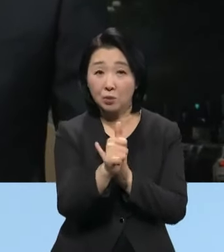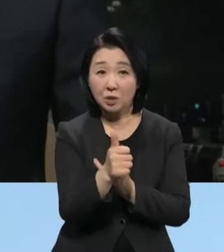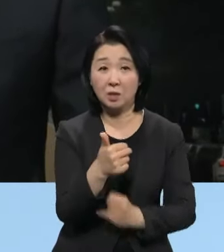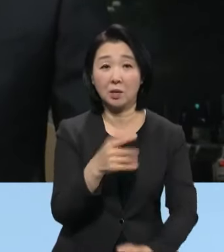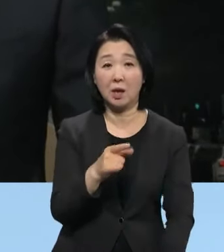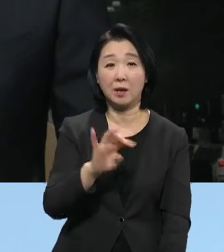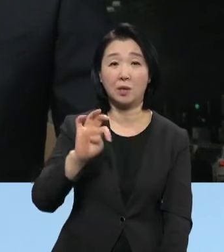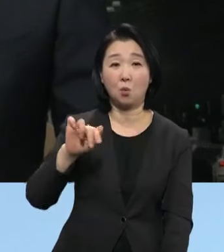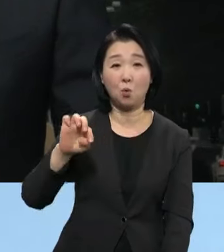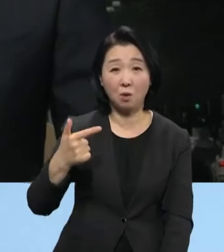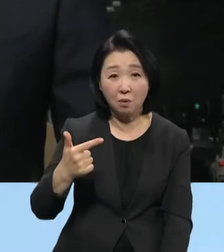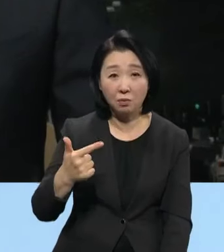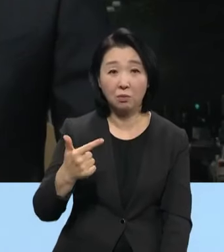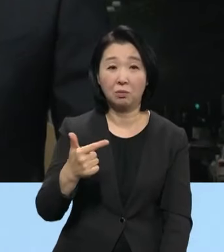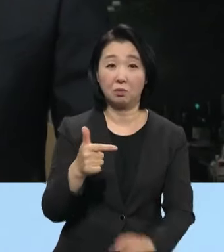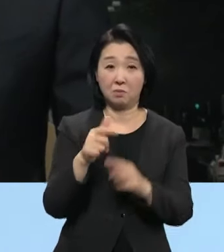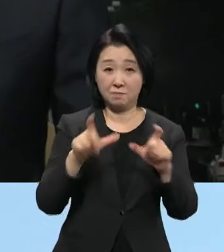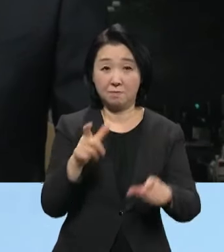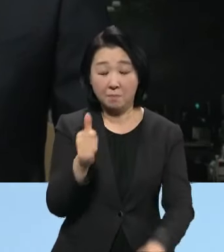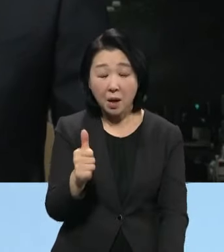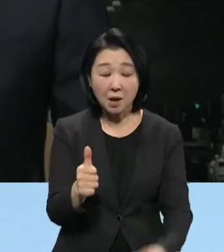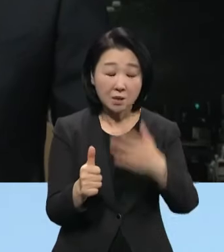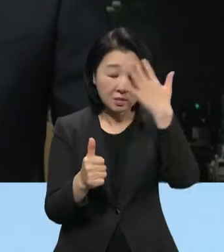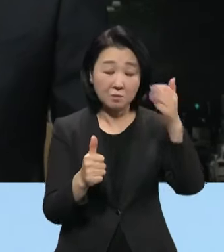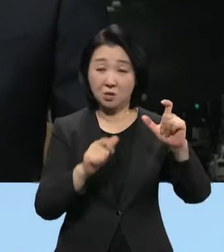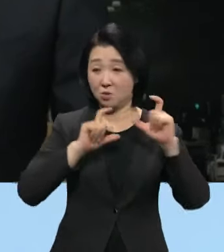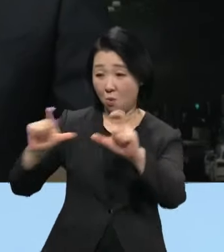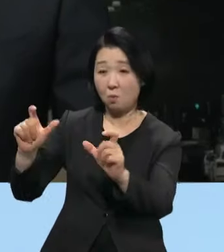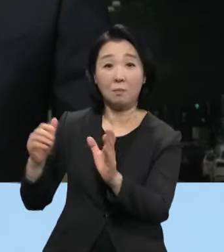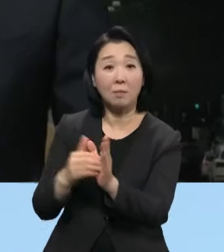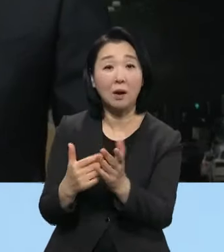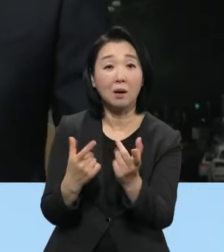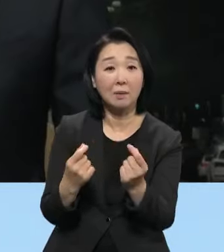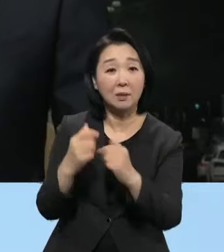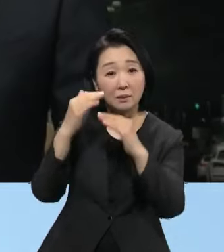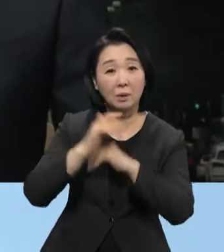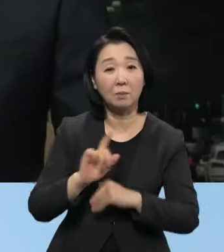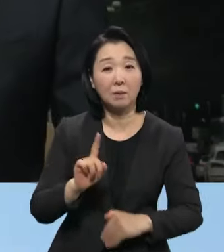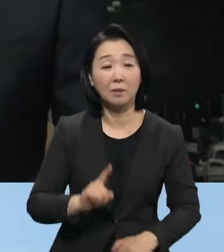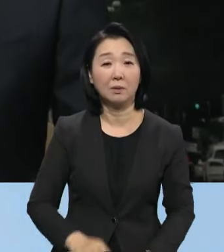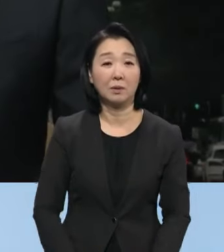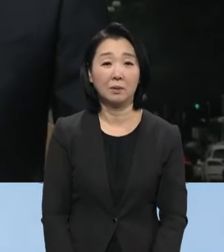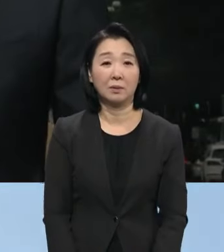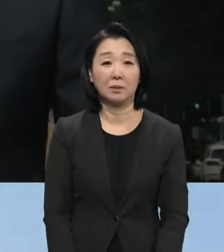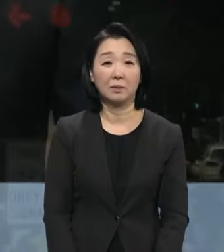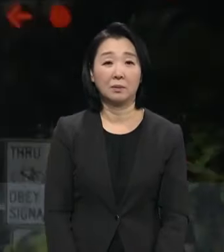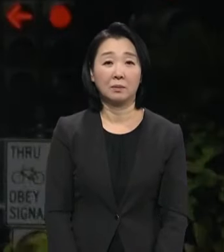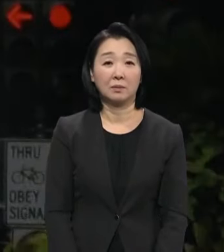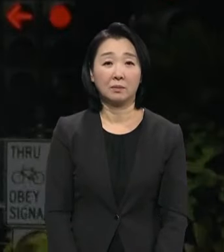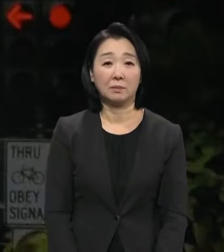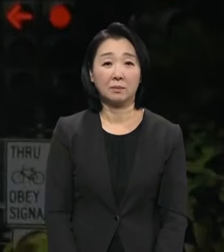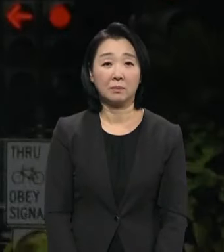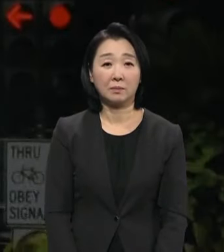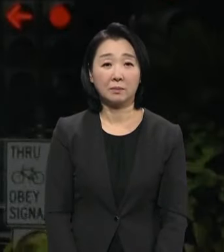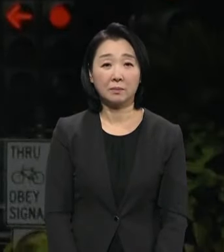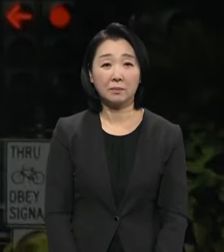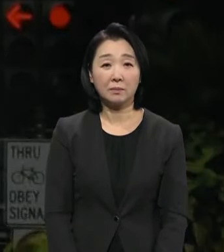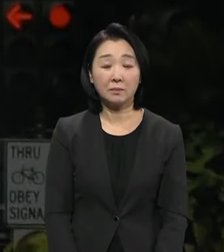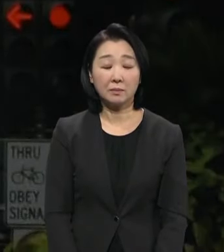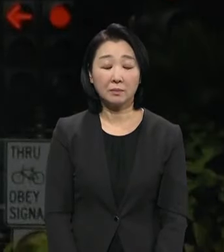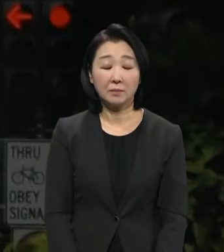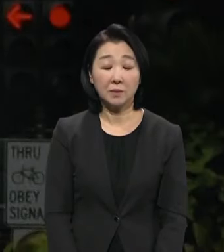메릴랜드 주지사가 트럼프 측에 경고 메시지를 받았다는 내용도 있는데이 내용도 전해 주시죠 예 공화당 내